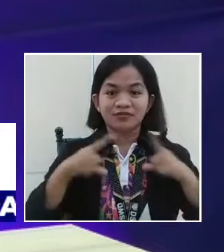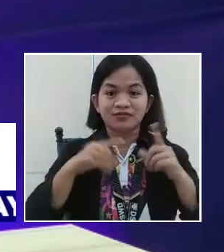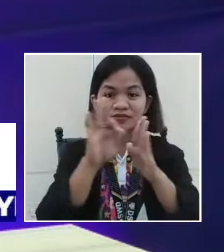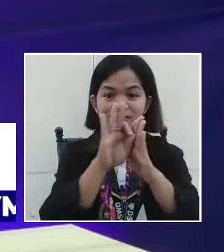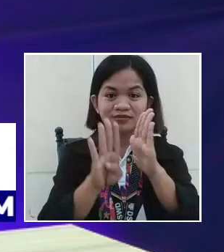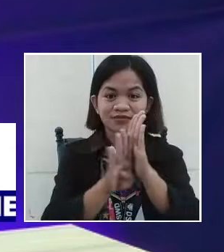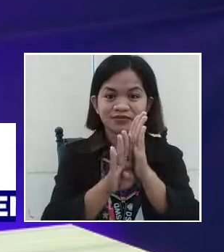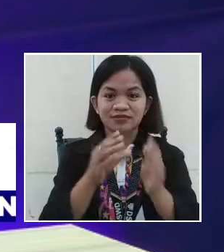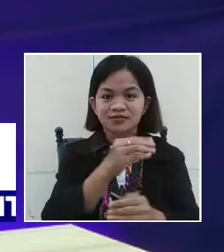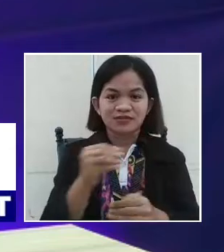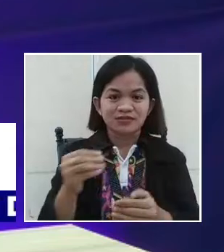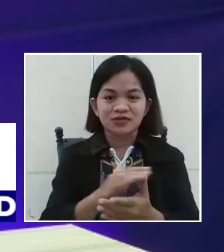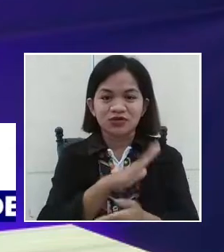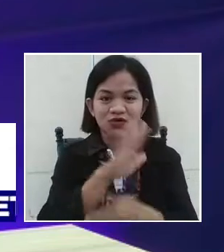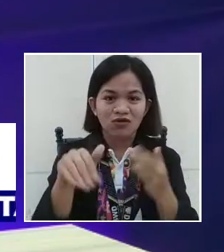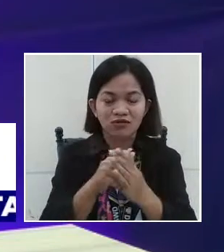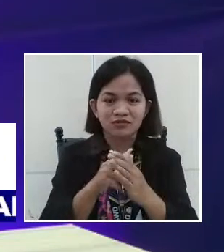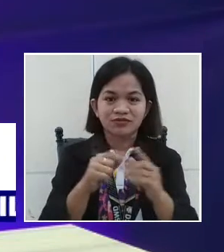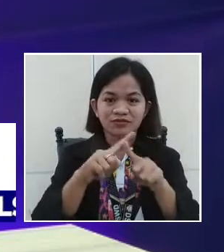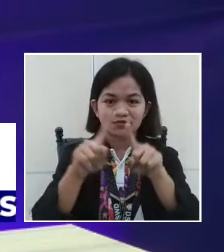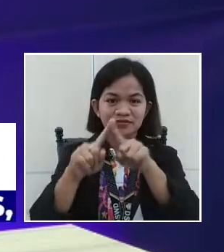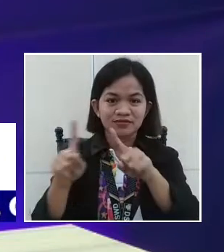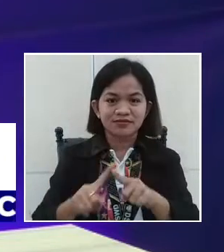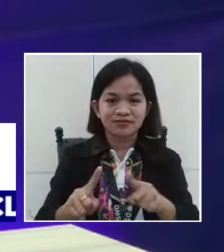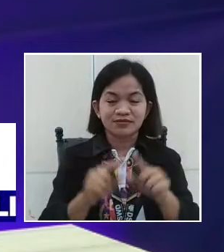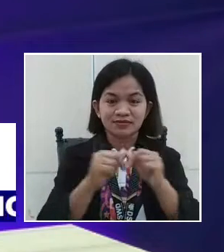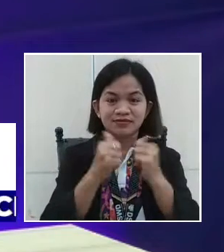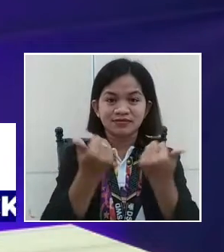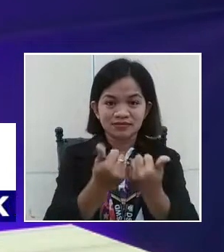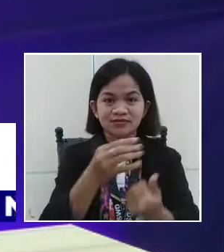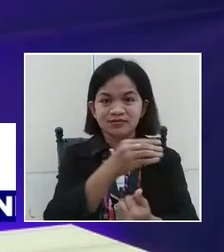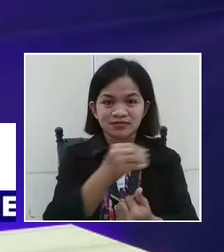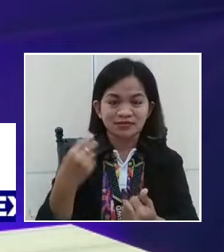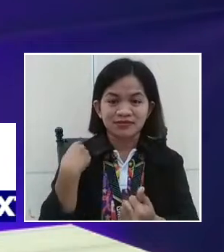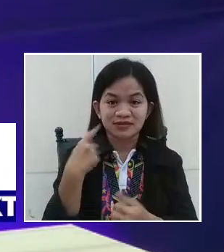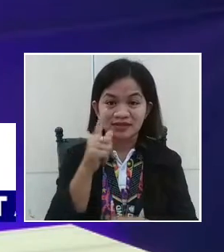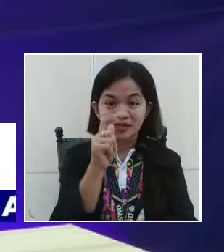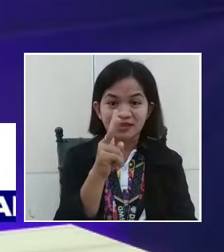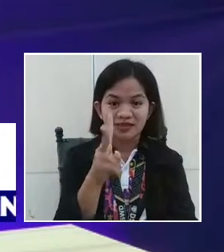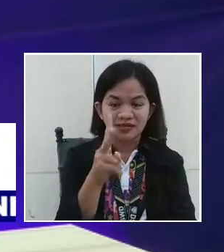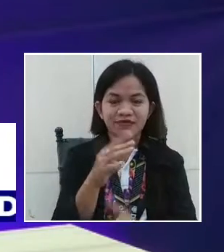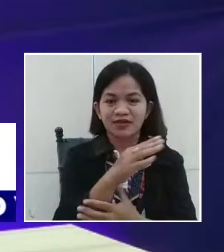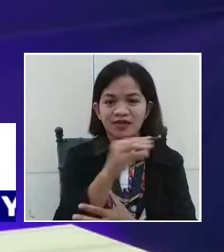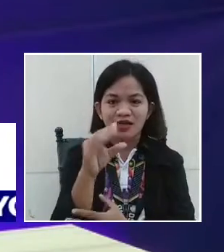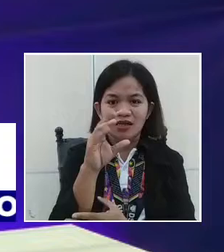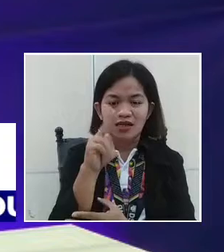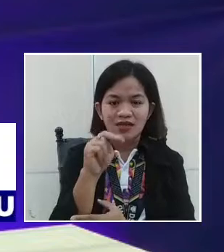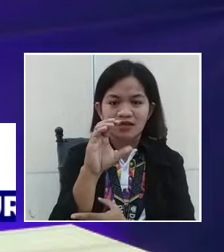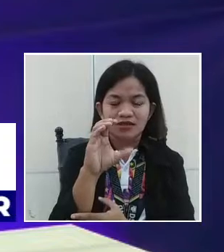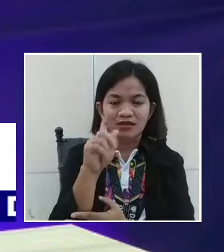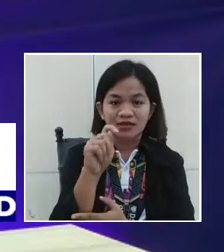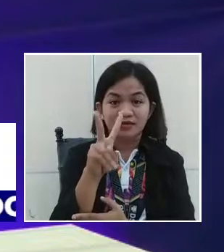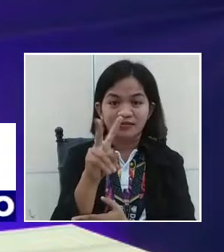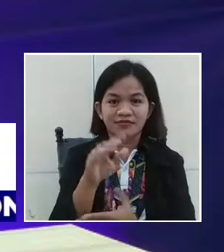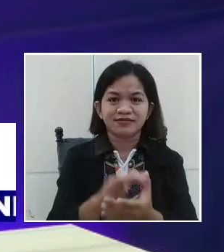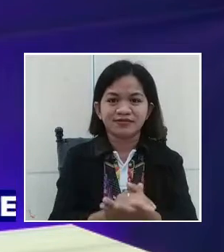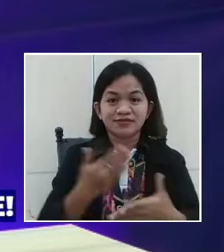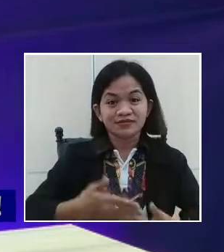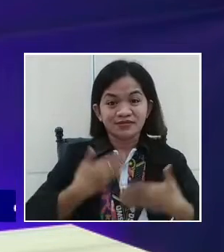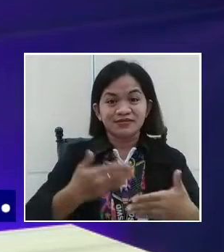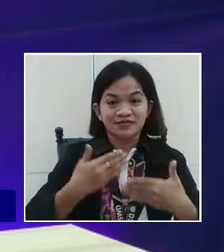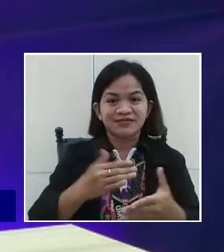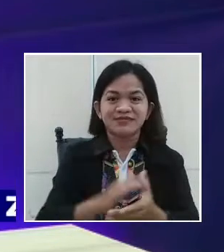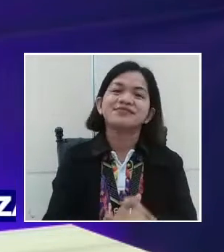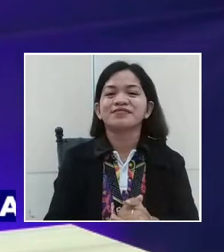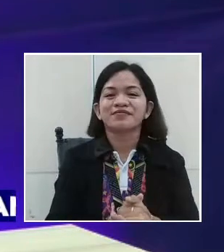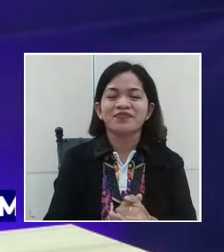Facebook pages, One TV Philippines and via cable televisions at MCTV and eMedia. Happy Kapihan Wednesday po! Kapihan na